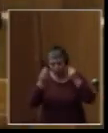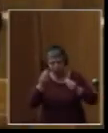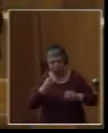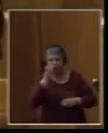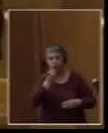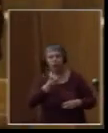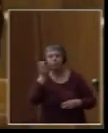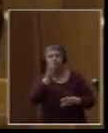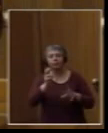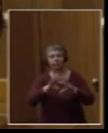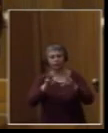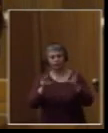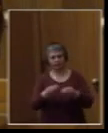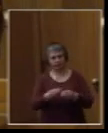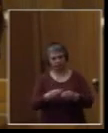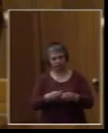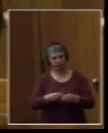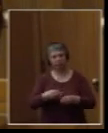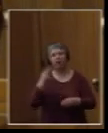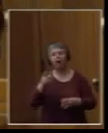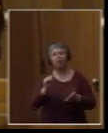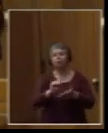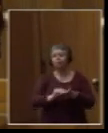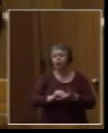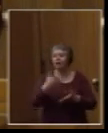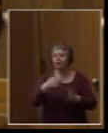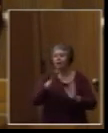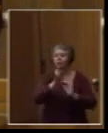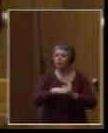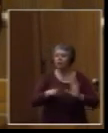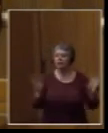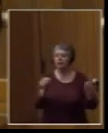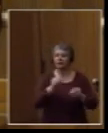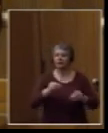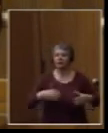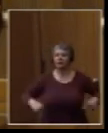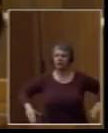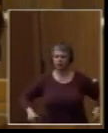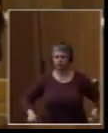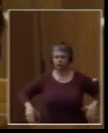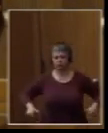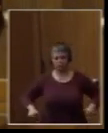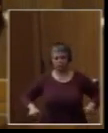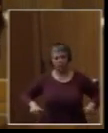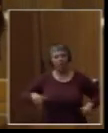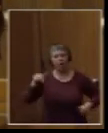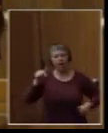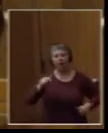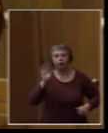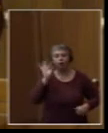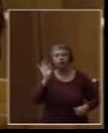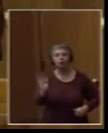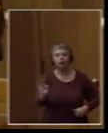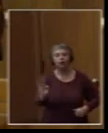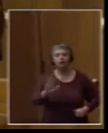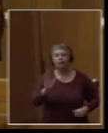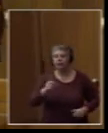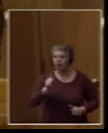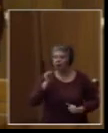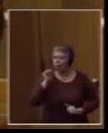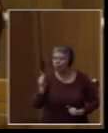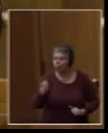αναπηρία. Σχεδιασμός δράσεων που θα προωθούν την αυτόνομη ένταξη πολιτών με αναπηρία στην